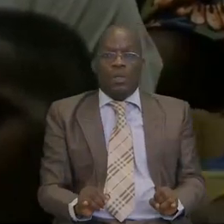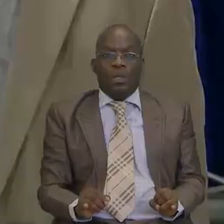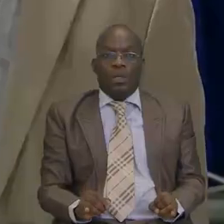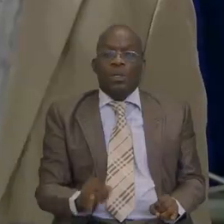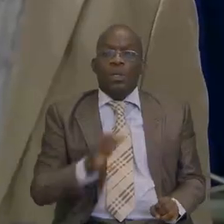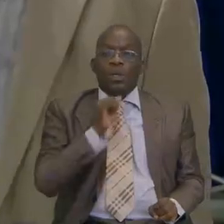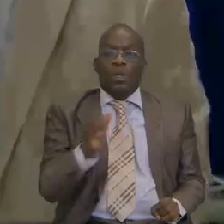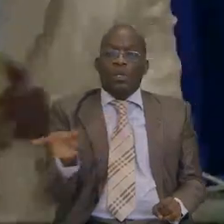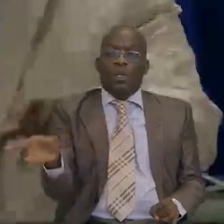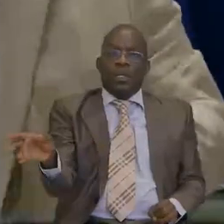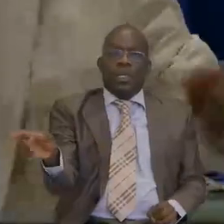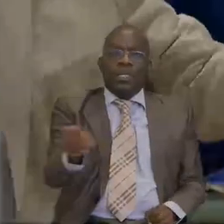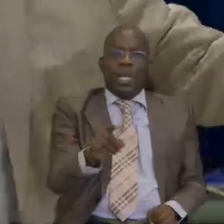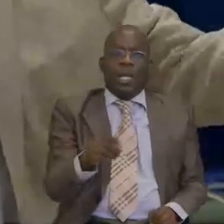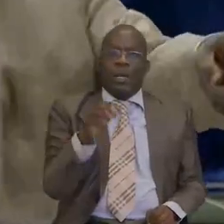Pas leur magie.